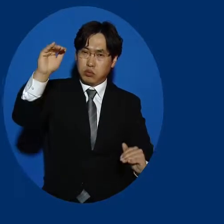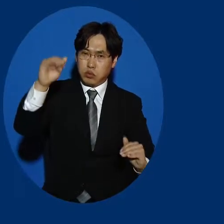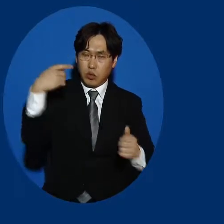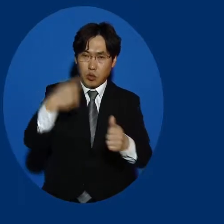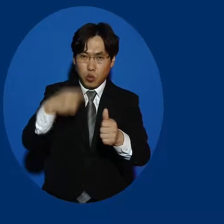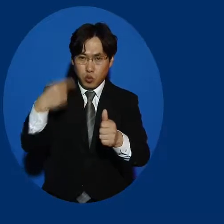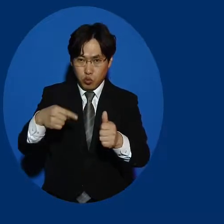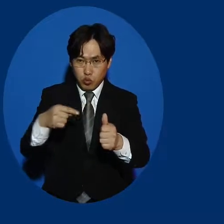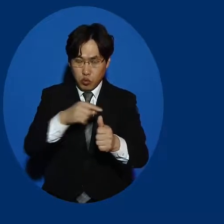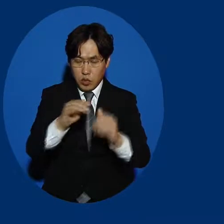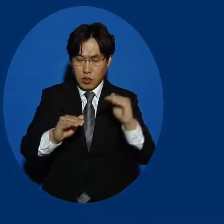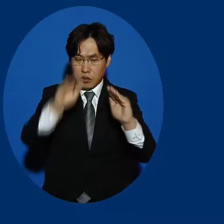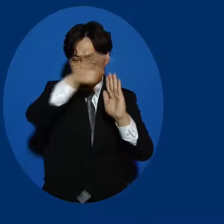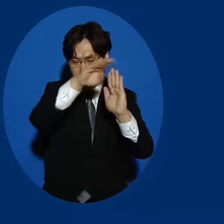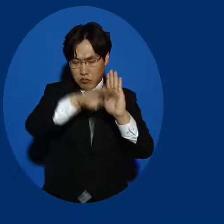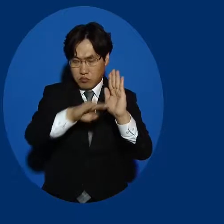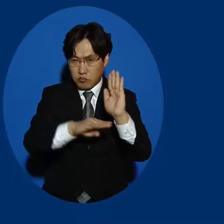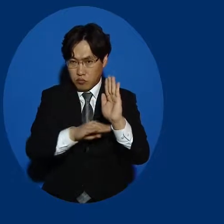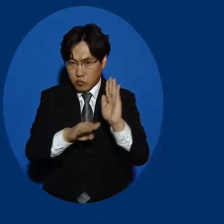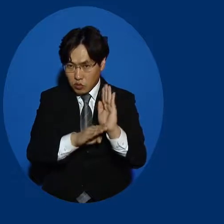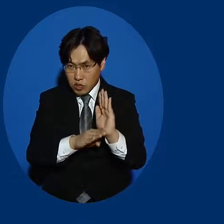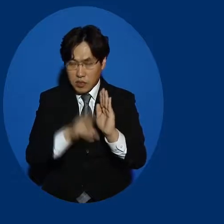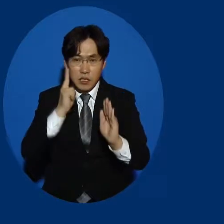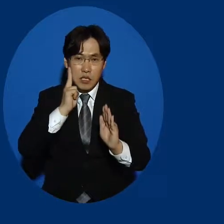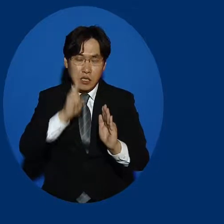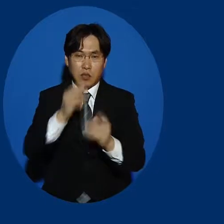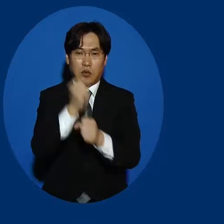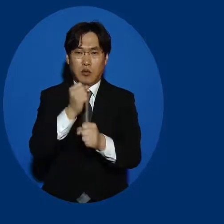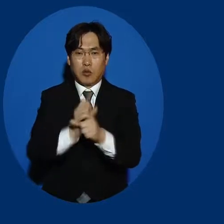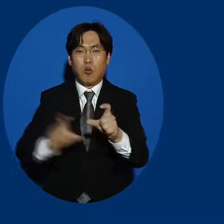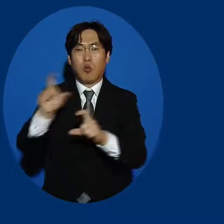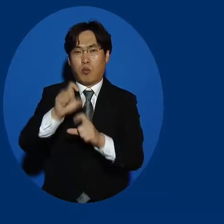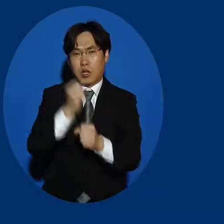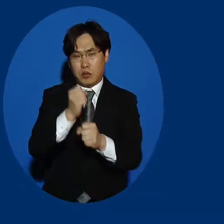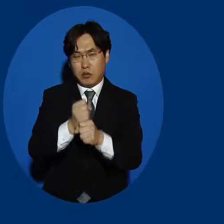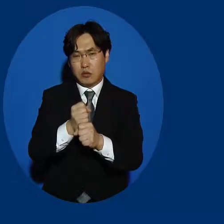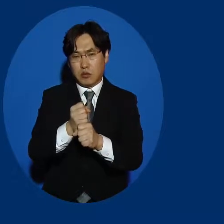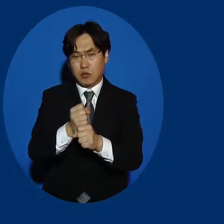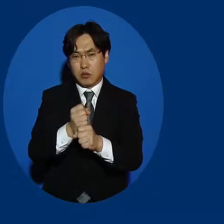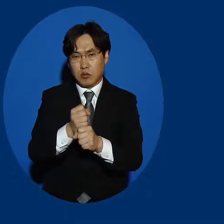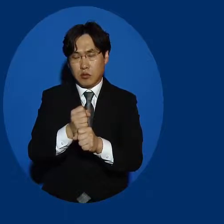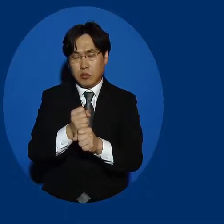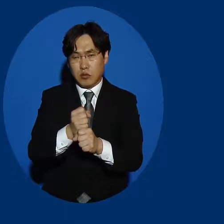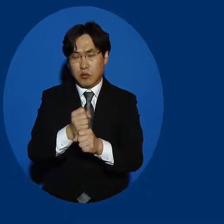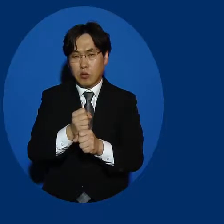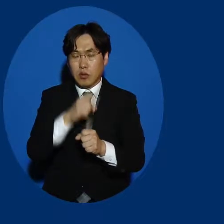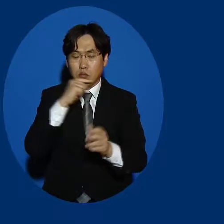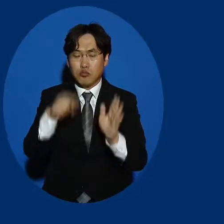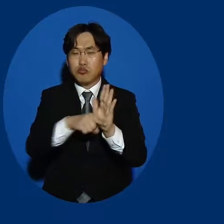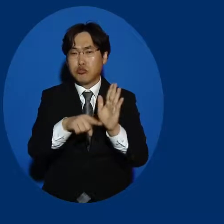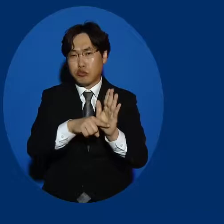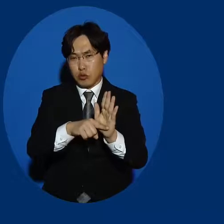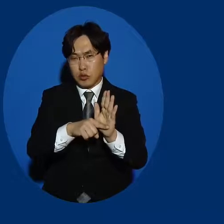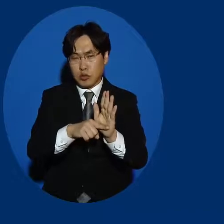교육적인 계층화를 더 심각하게 만드는 그러한 부작용이 일어나기 시작했습니다.